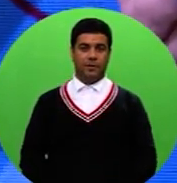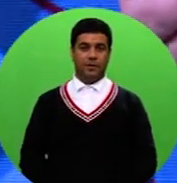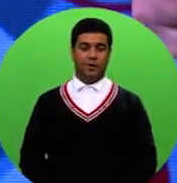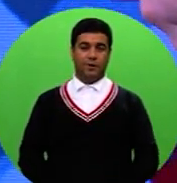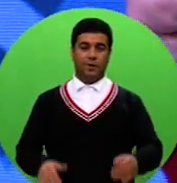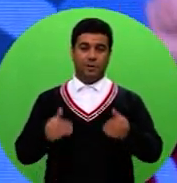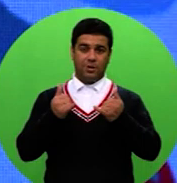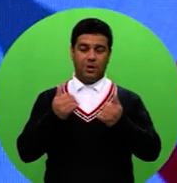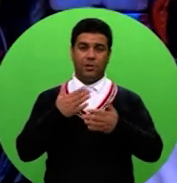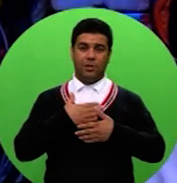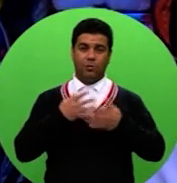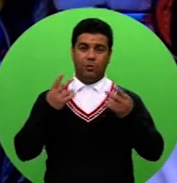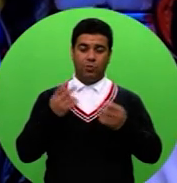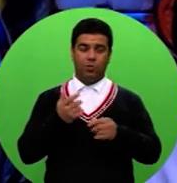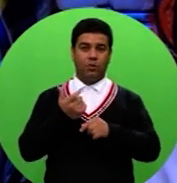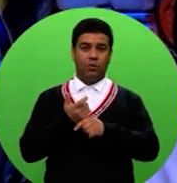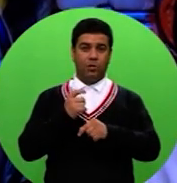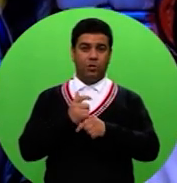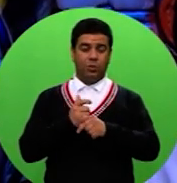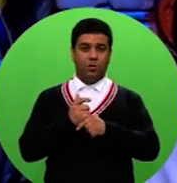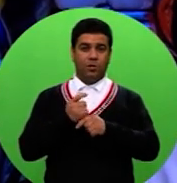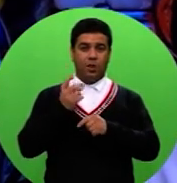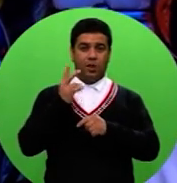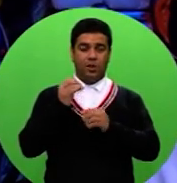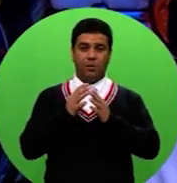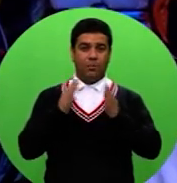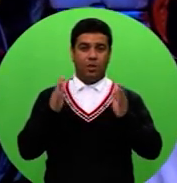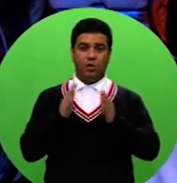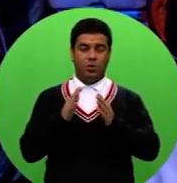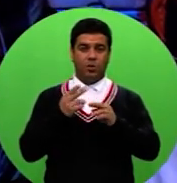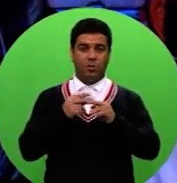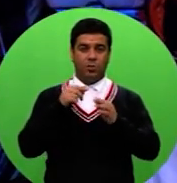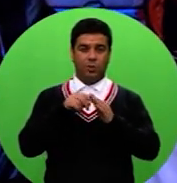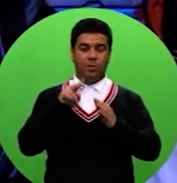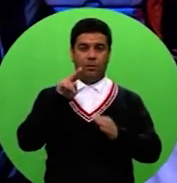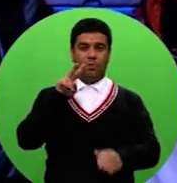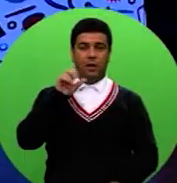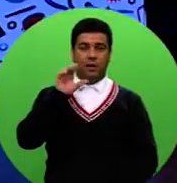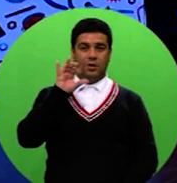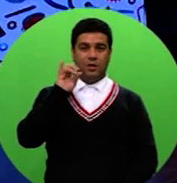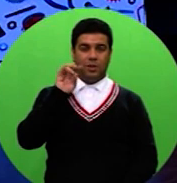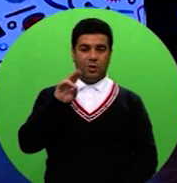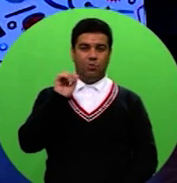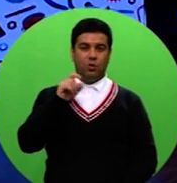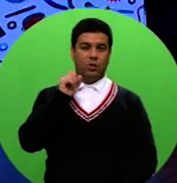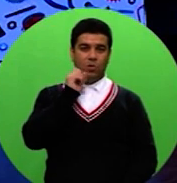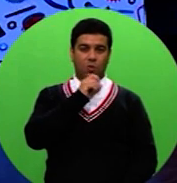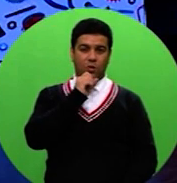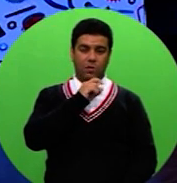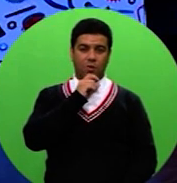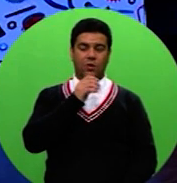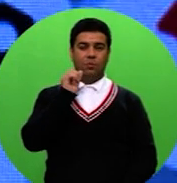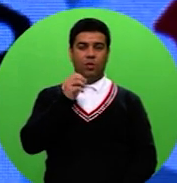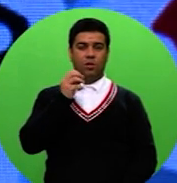Вот. Теперь нам необходимо взять небольшой кусочек пластилина, можно